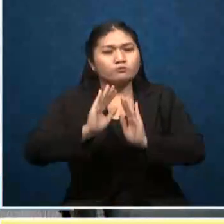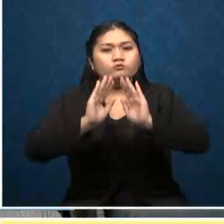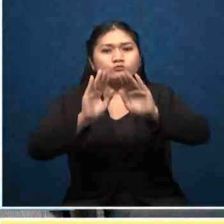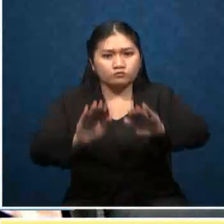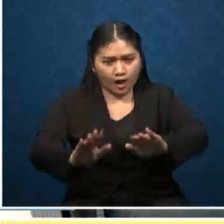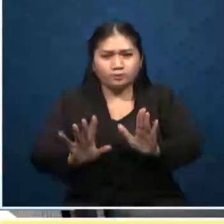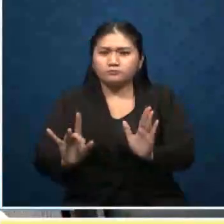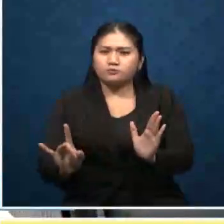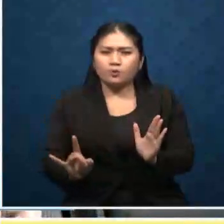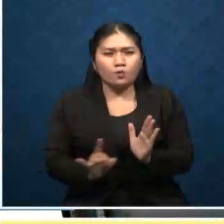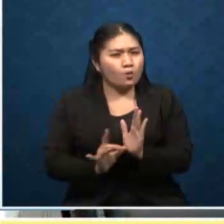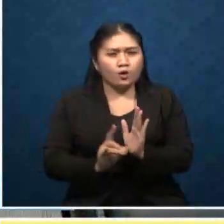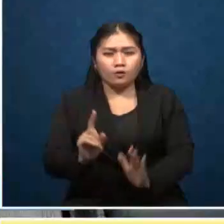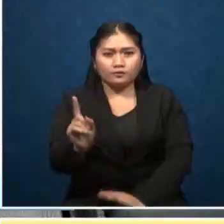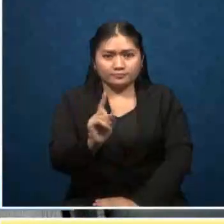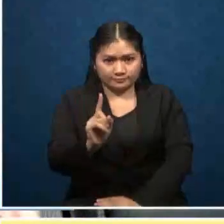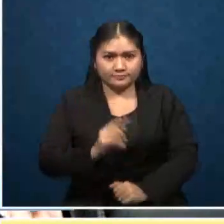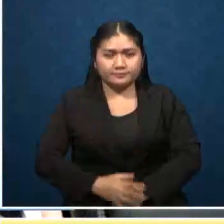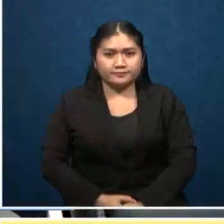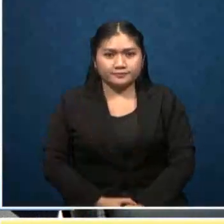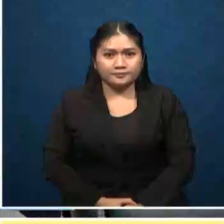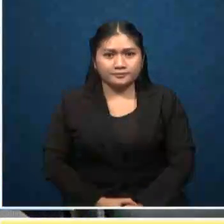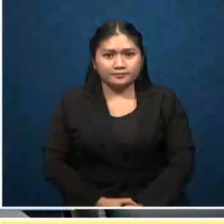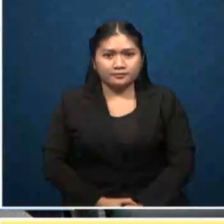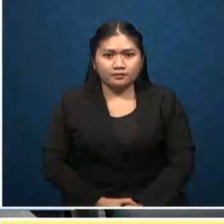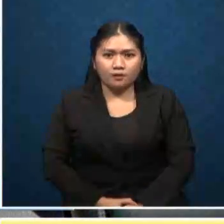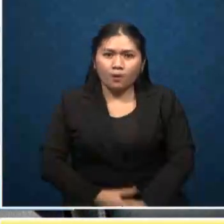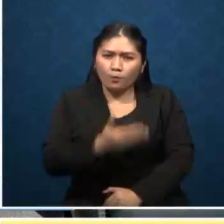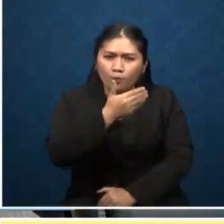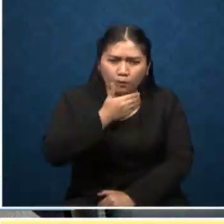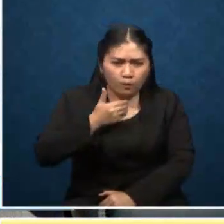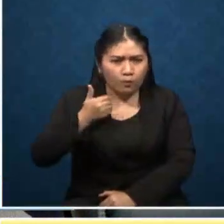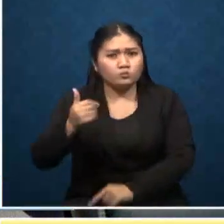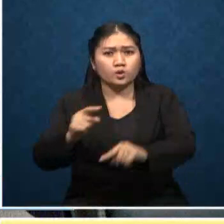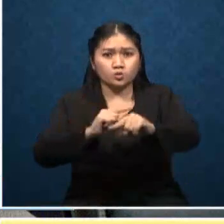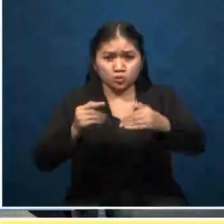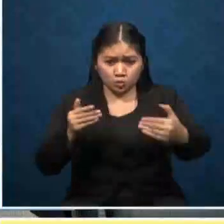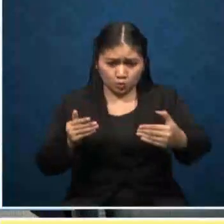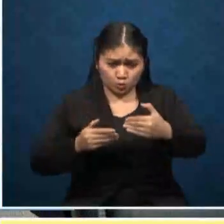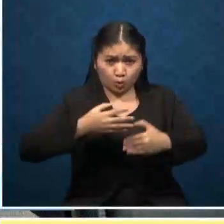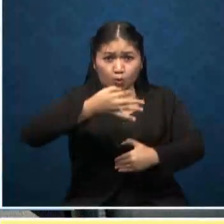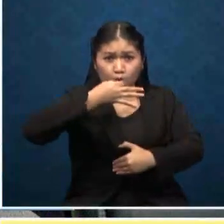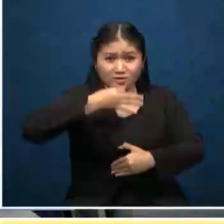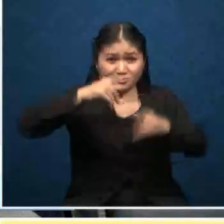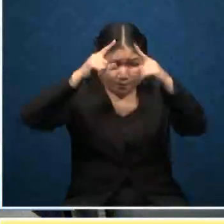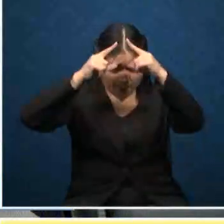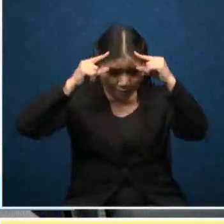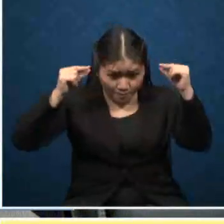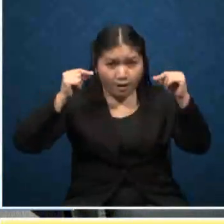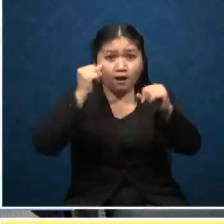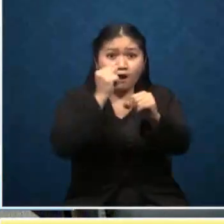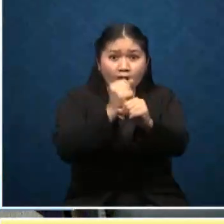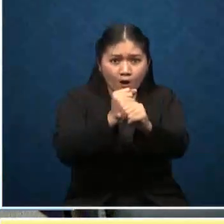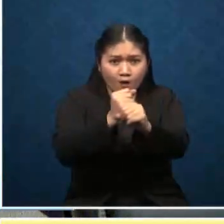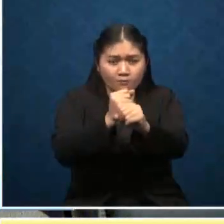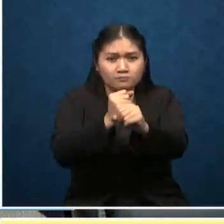้ท้ายทสดทมาฐานครับคุงามคำดีที่หชาชีพพยาบาลทำเอาไ้ตร